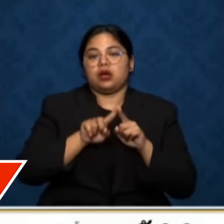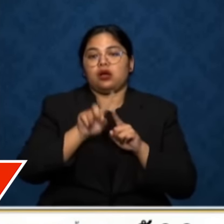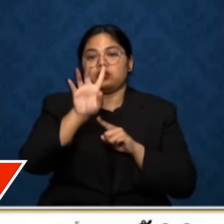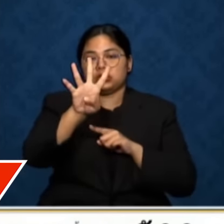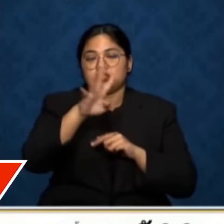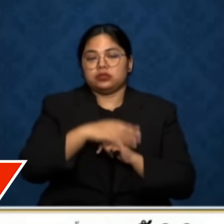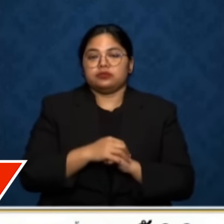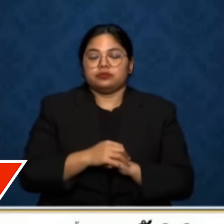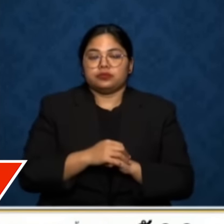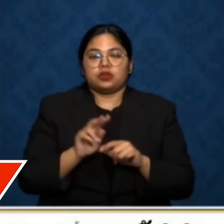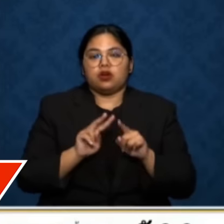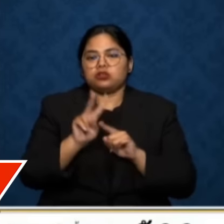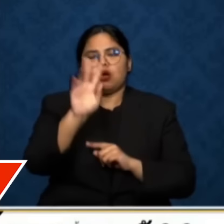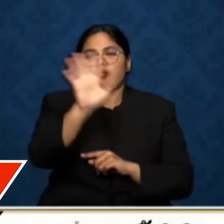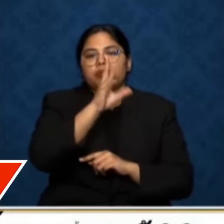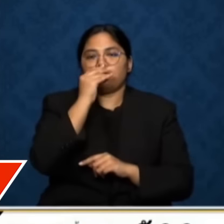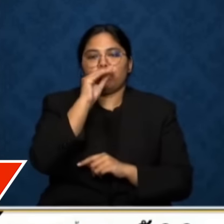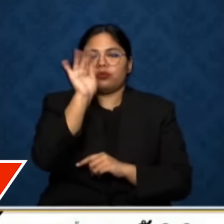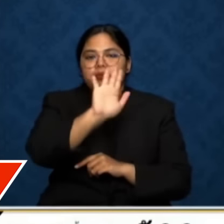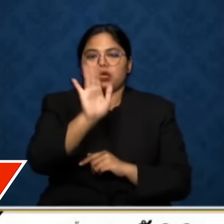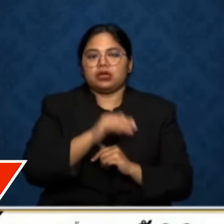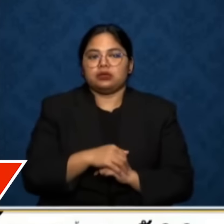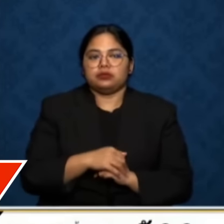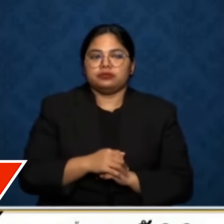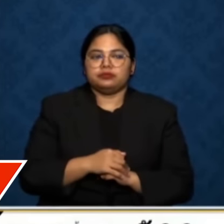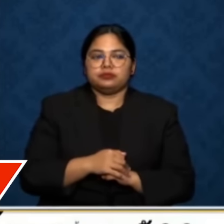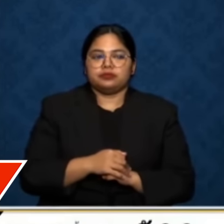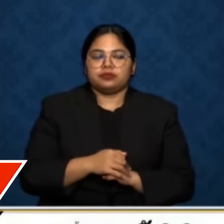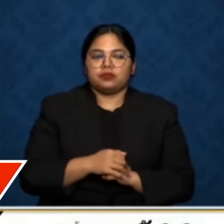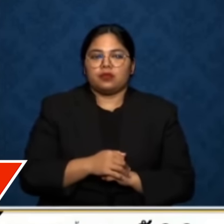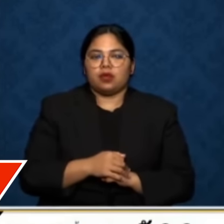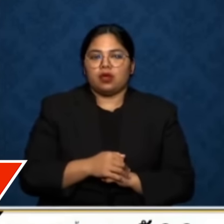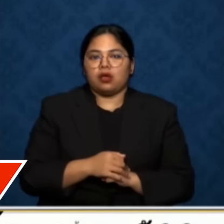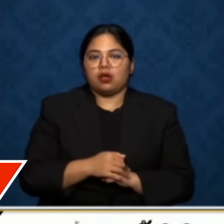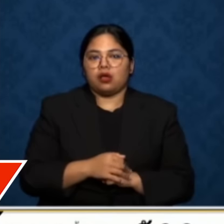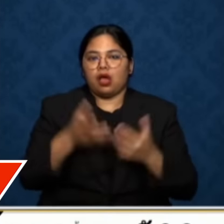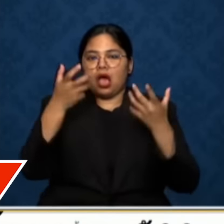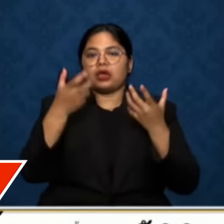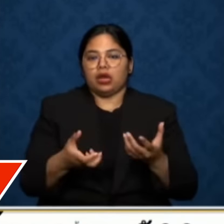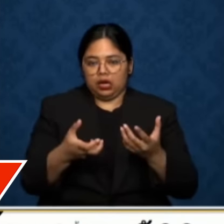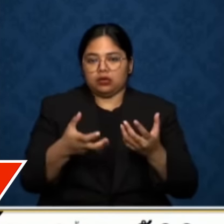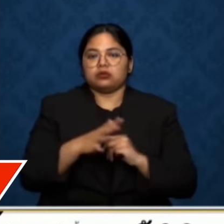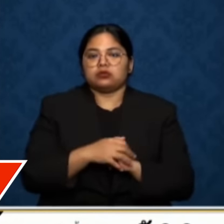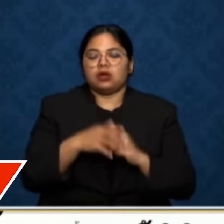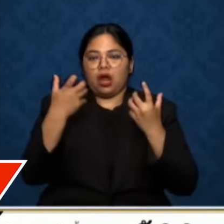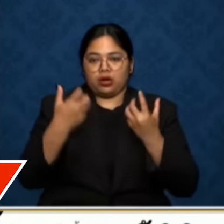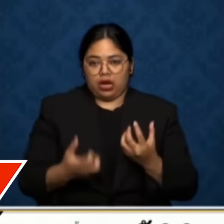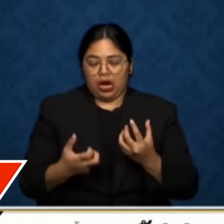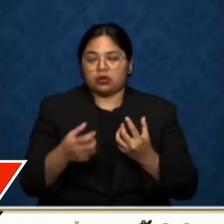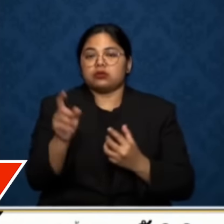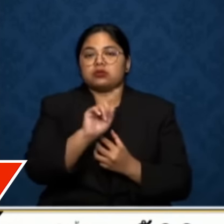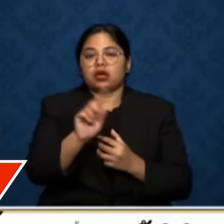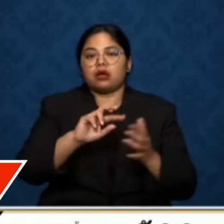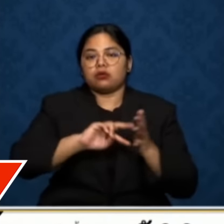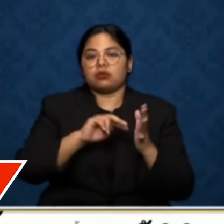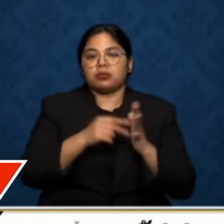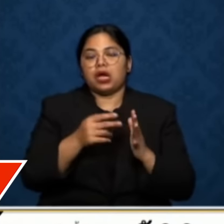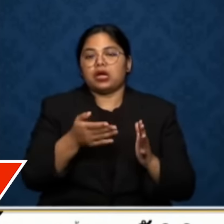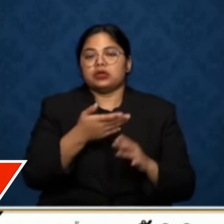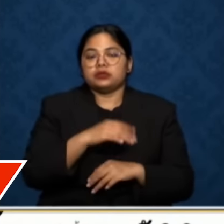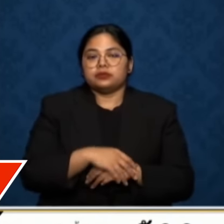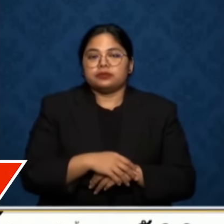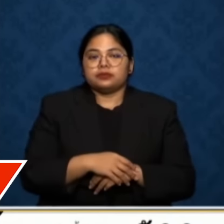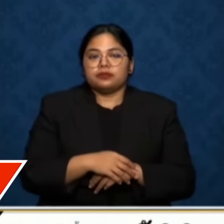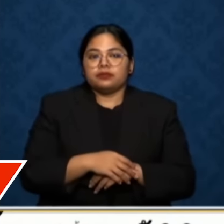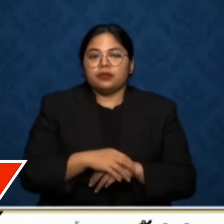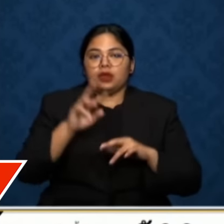สไลด์ถัดไปครับเพราะว่าคิดว่าไม่ใช่แล้วนะครับเจ็บป่วยร้ายแรงเนี่ยก็คือประมาณนี้นะครับหนักเลยเอาเป็นว่าหนักสไลด์ถัดไปครับแต่ถ้า